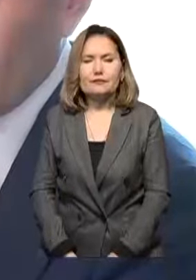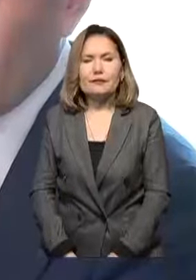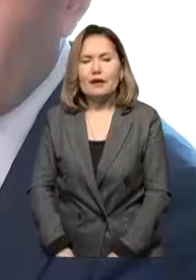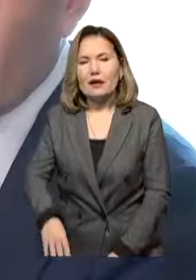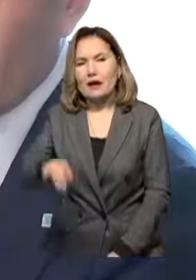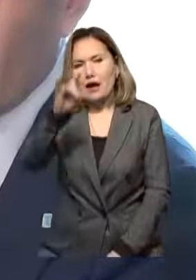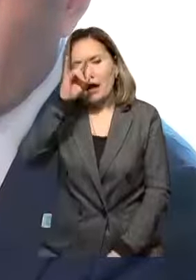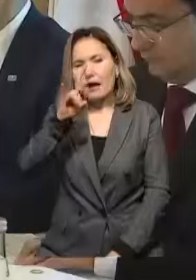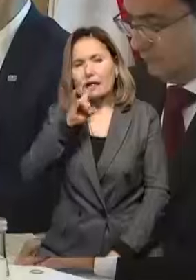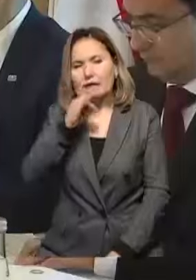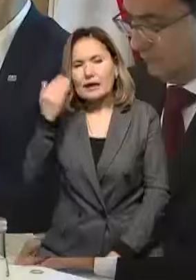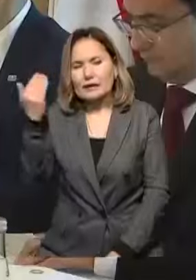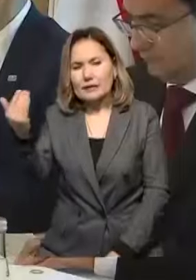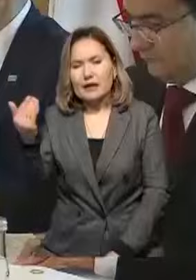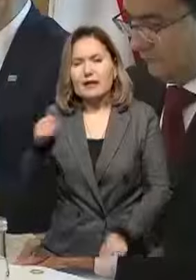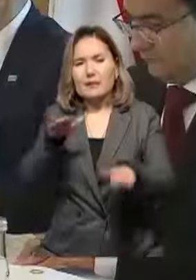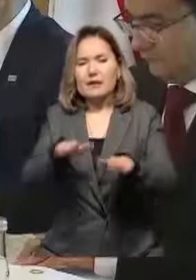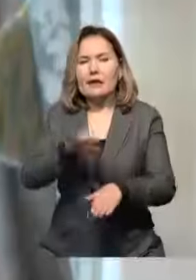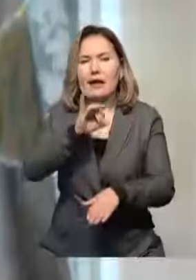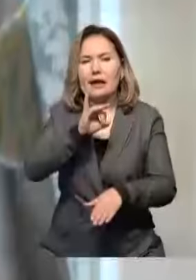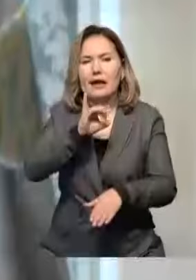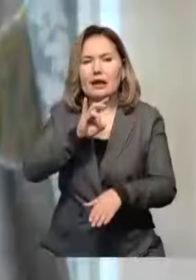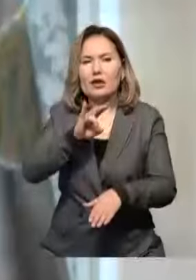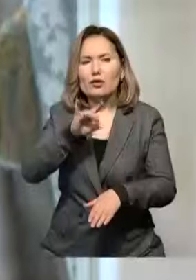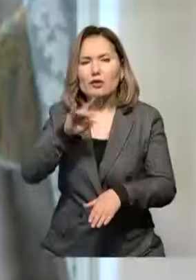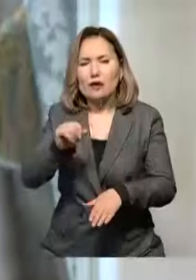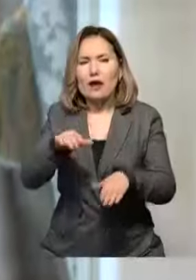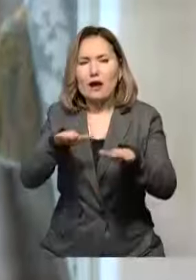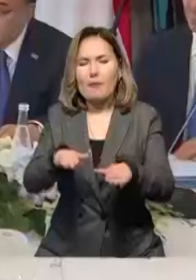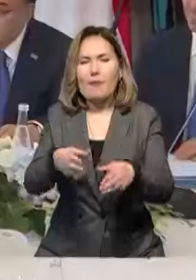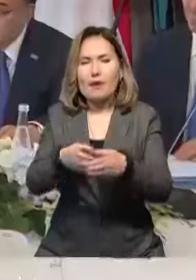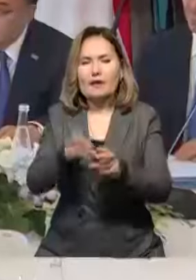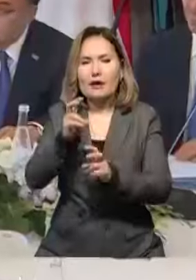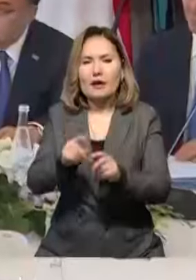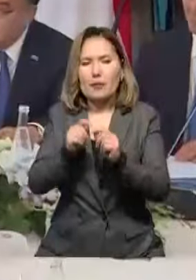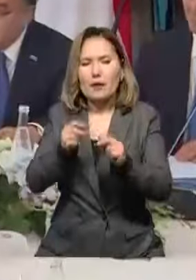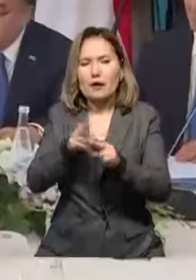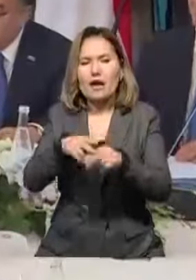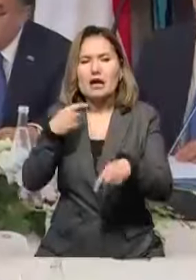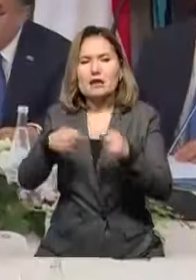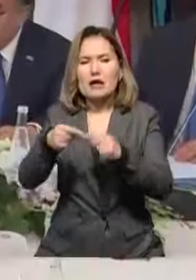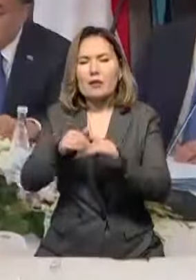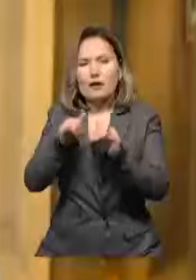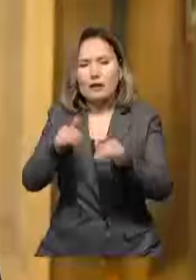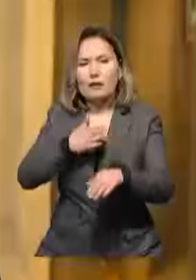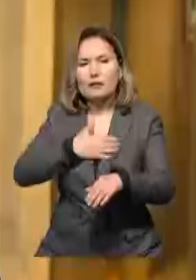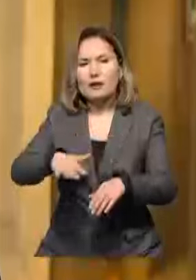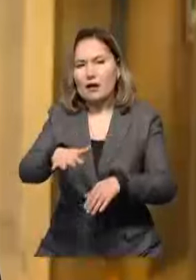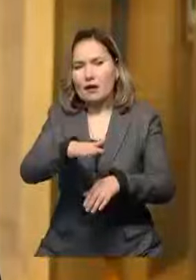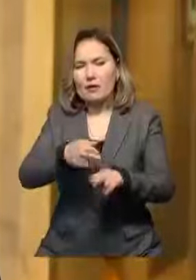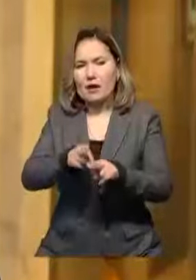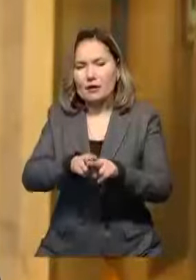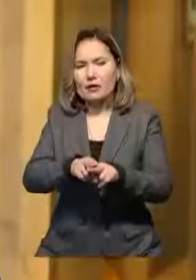Қазақстанда да Индорама компаниясы Астана халықаралық қаржы орталығында тіркелген. Бүгінгі таңда өзінің сауда-саттық операцияларын біздің өңірімізде